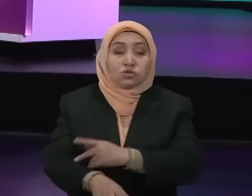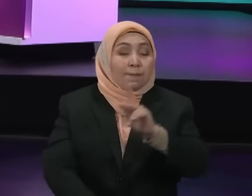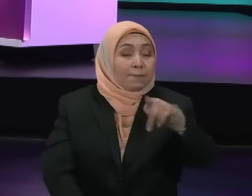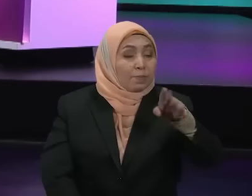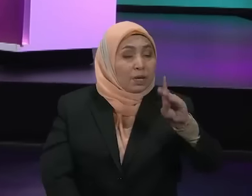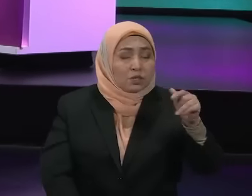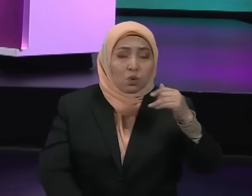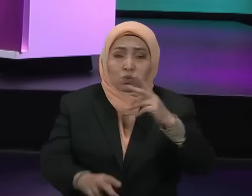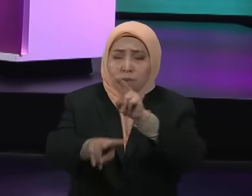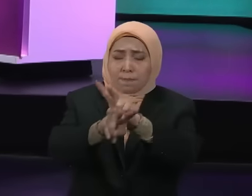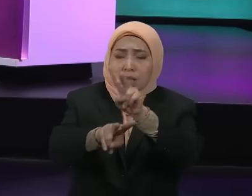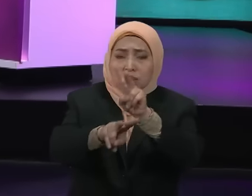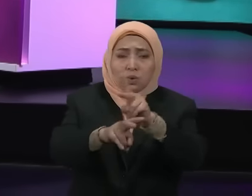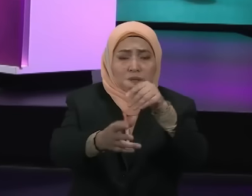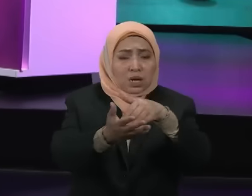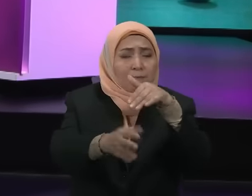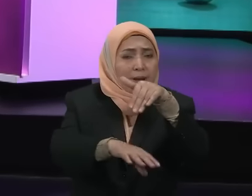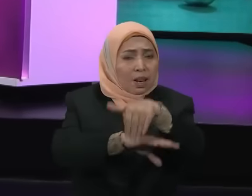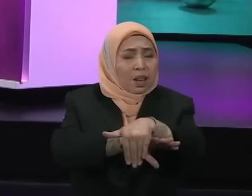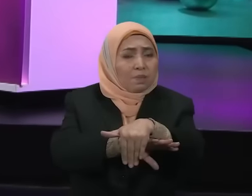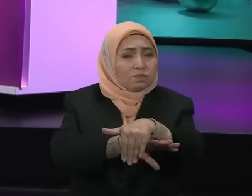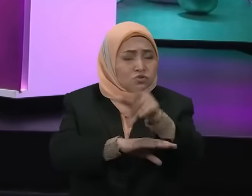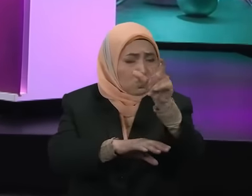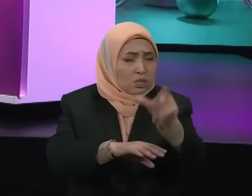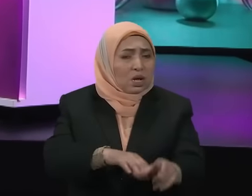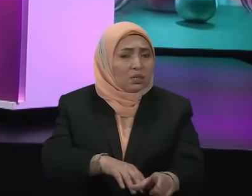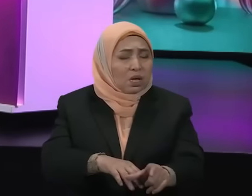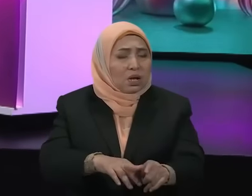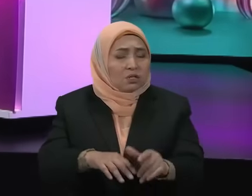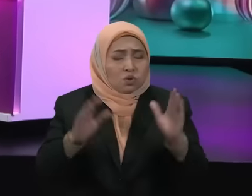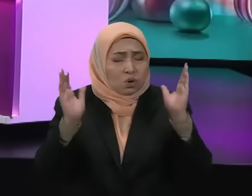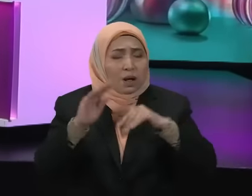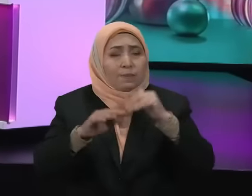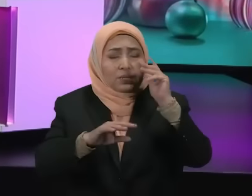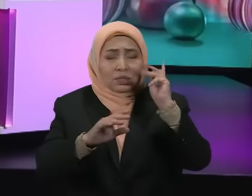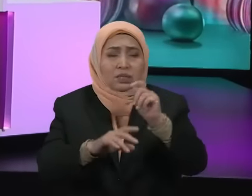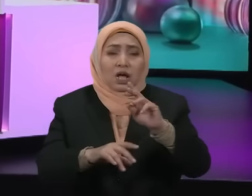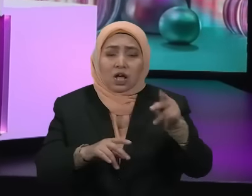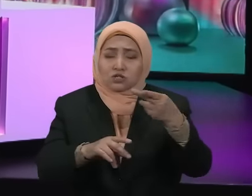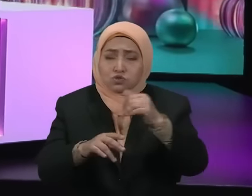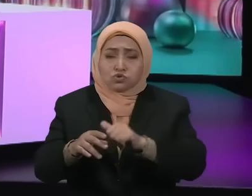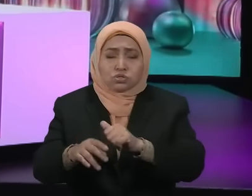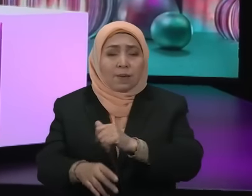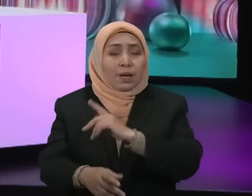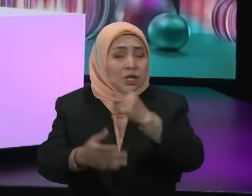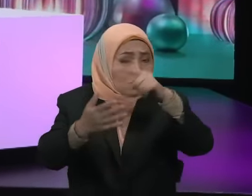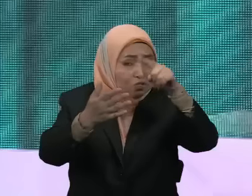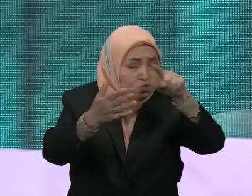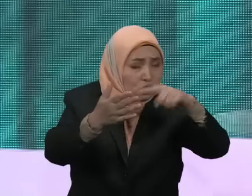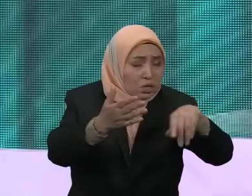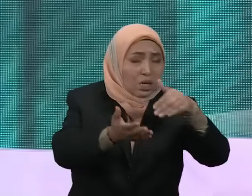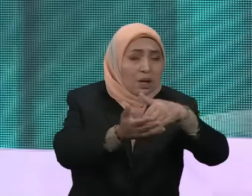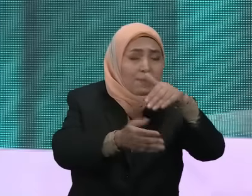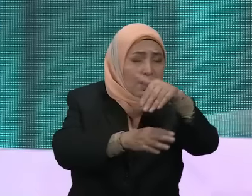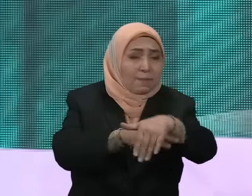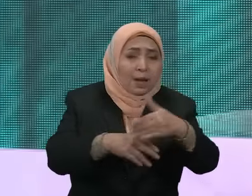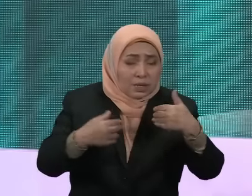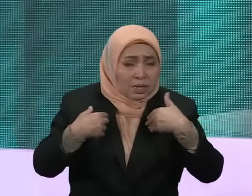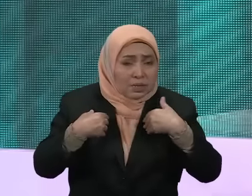untuk pantau tengah-tengah malam. Seorang ini dia bertahajud, seorang lagi ini penguatkuasa pergi cek tengah-tengah malam tu ada